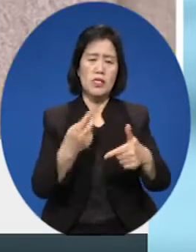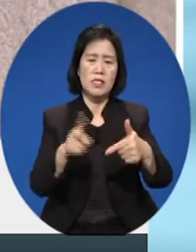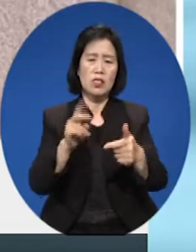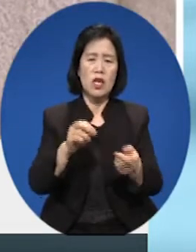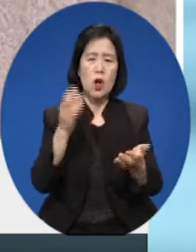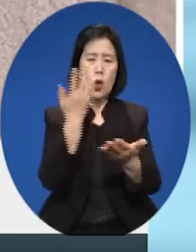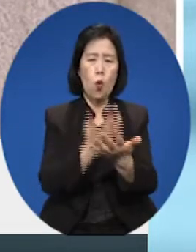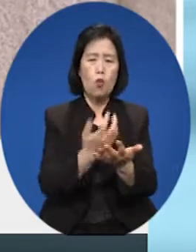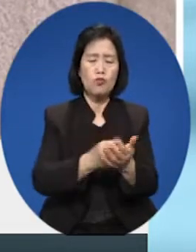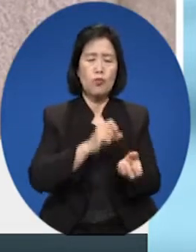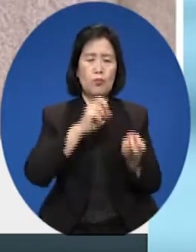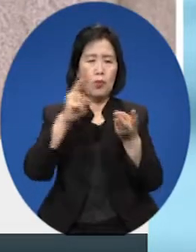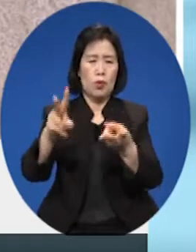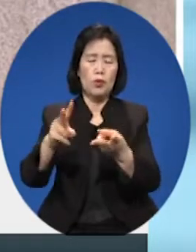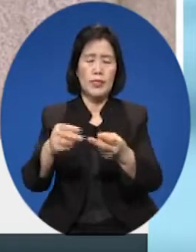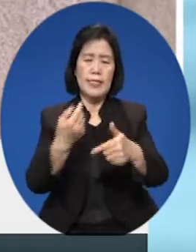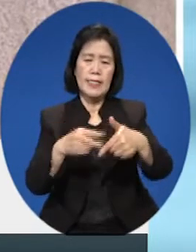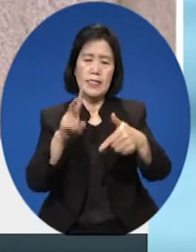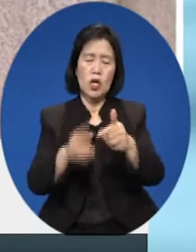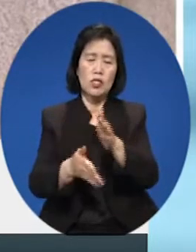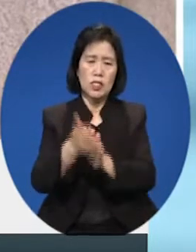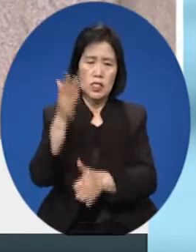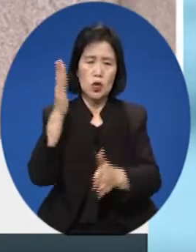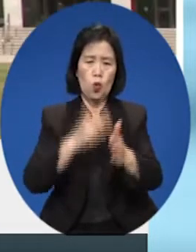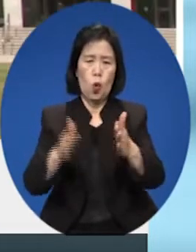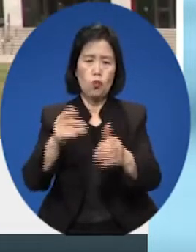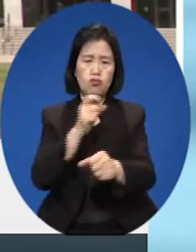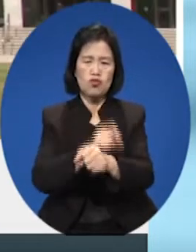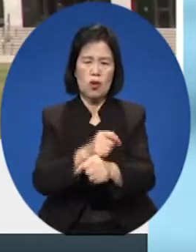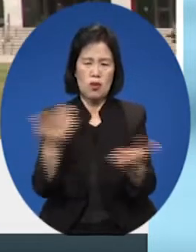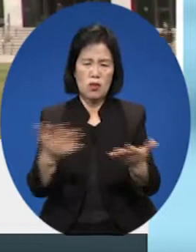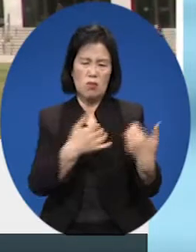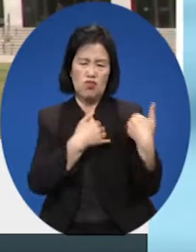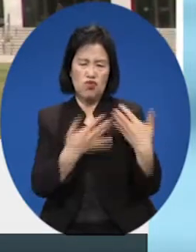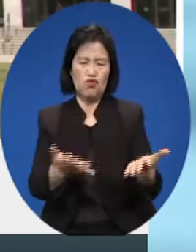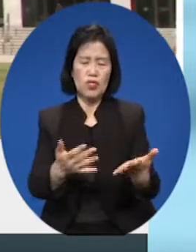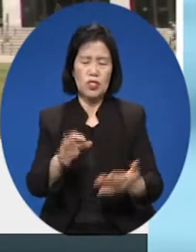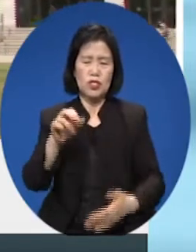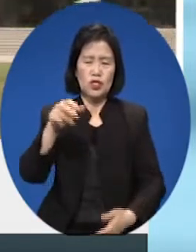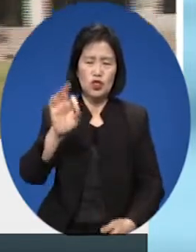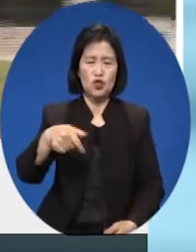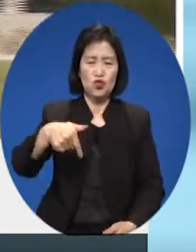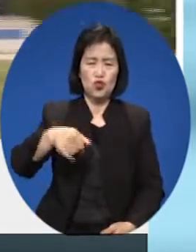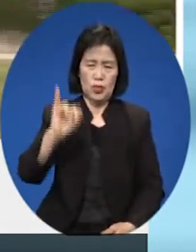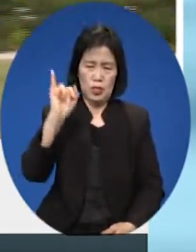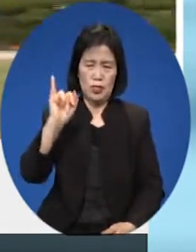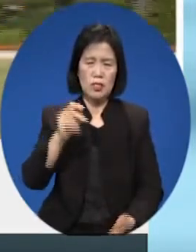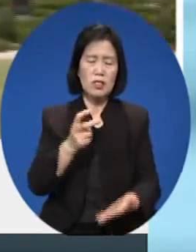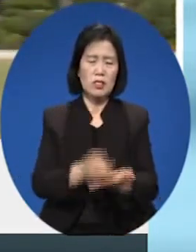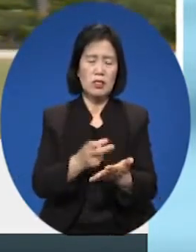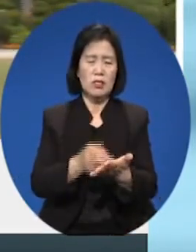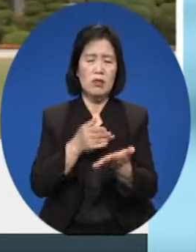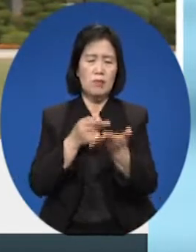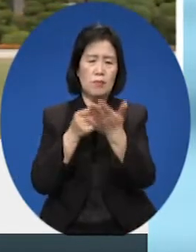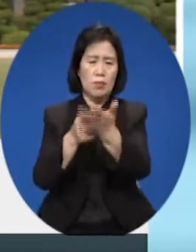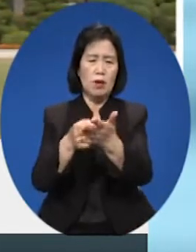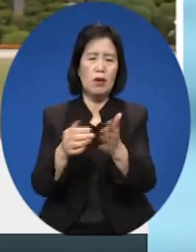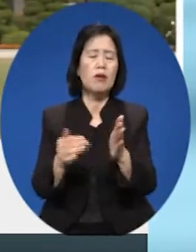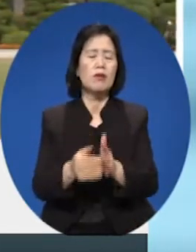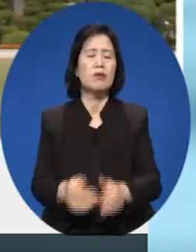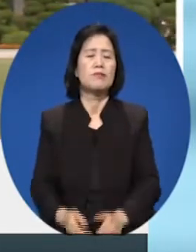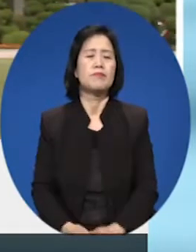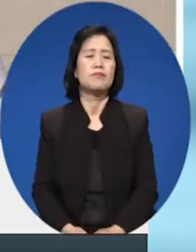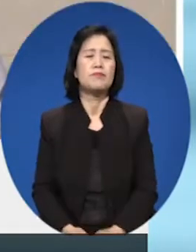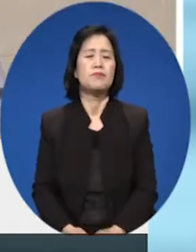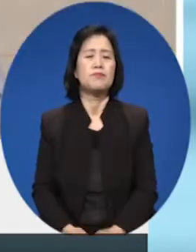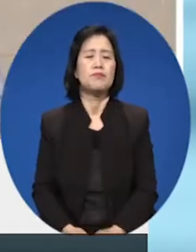보내서 아 2010 공무원을 직무유기로 고소한 적은 처음 있는 일이라 팔 수가 있는데 유래가 없는 이라고 할 수가 있습니다